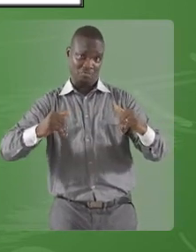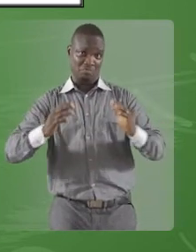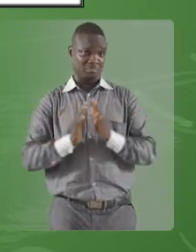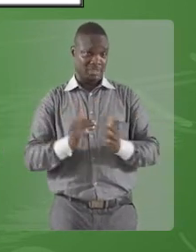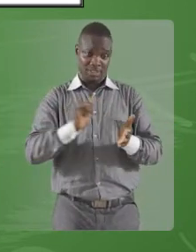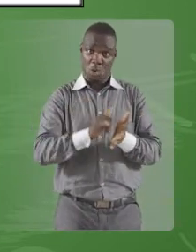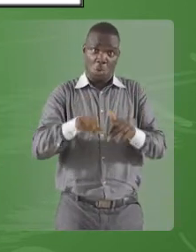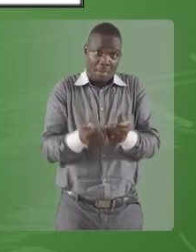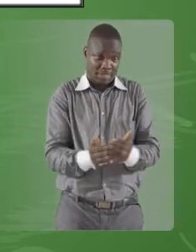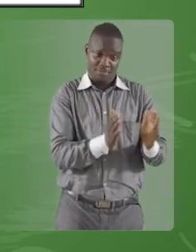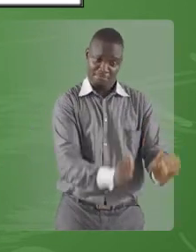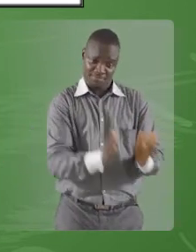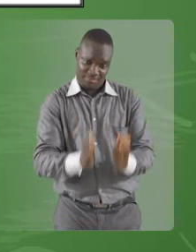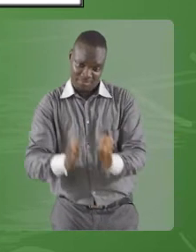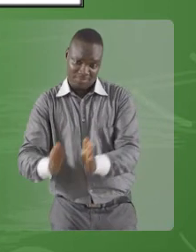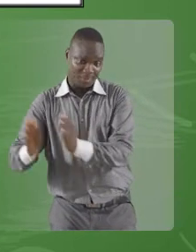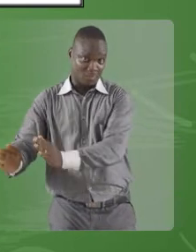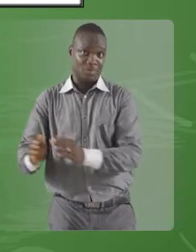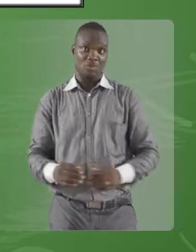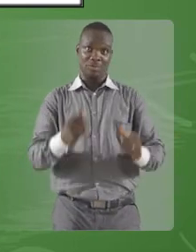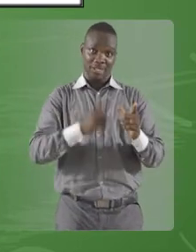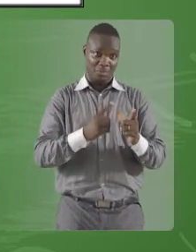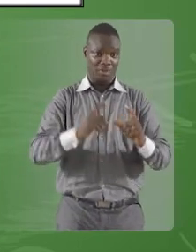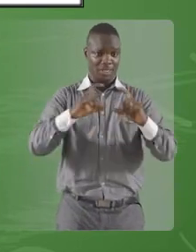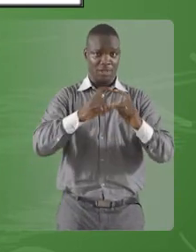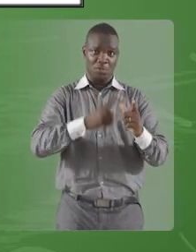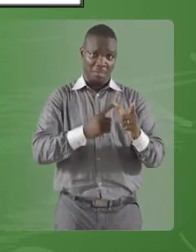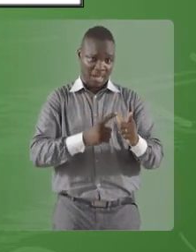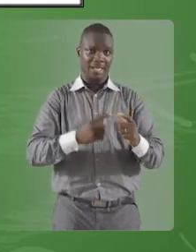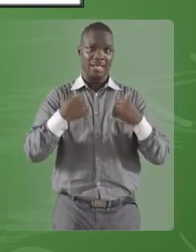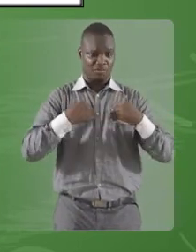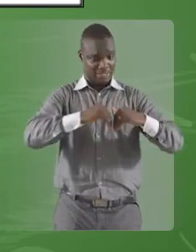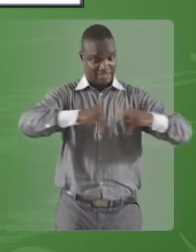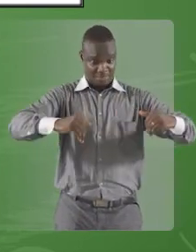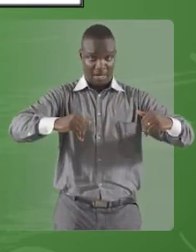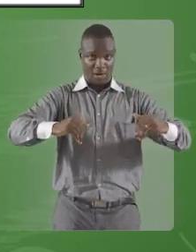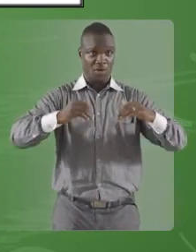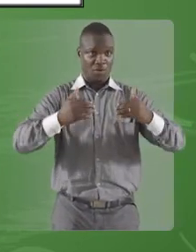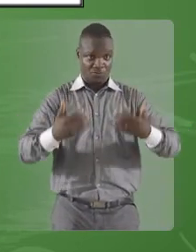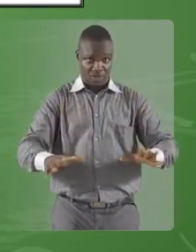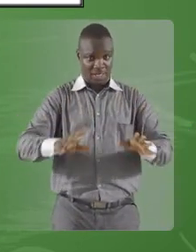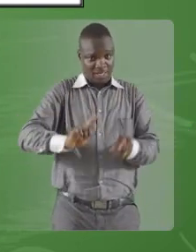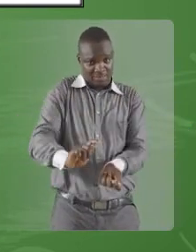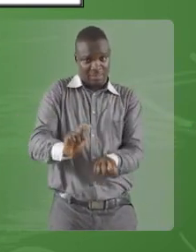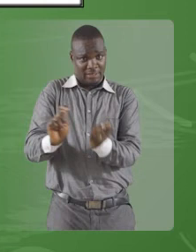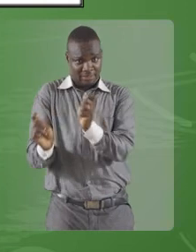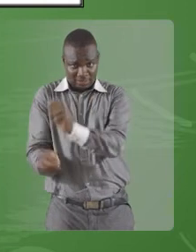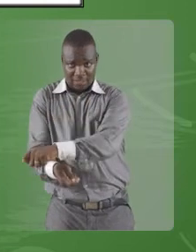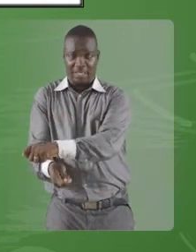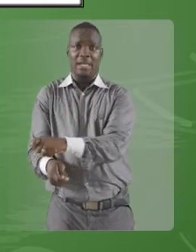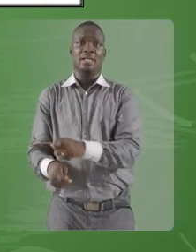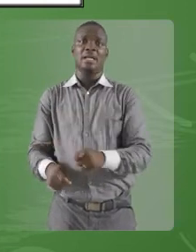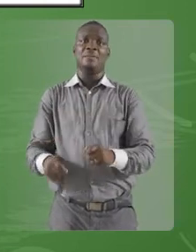pour donner 4 tétraspores haploïdes. Alors, que va subir le noyau de chaque tétraspore? Le noyau de